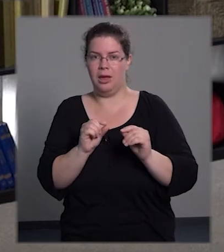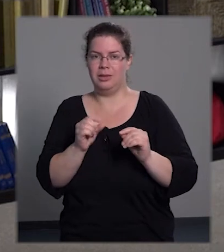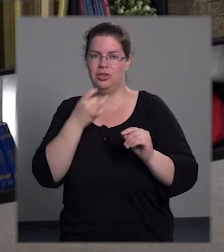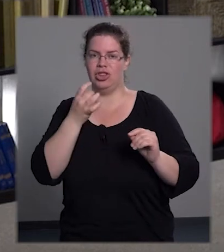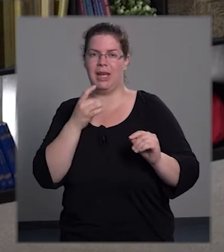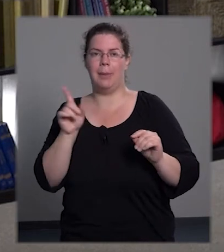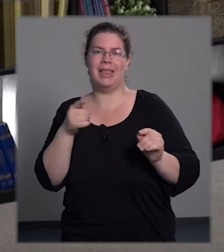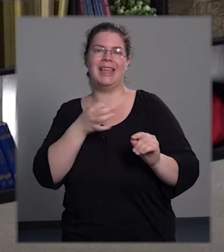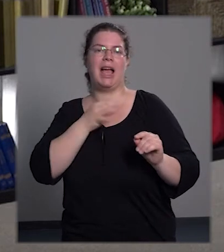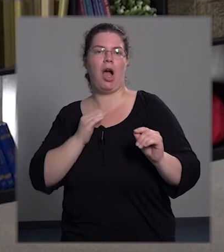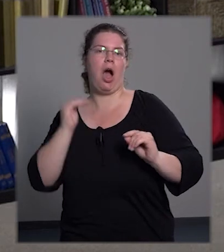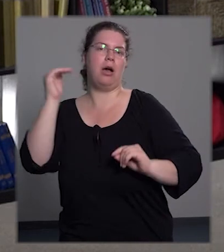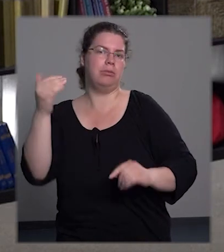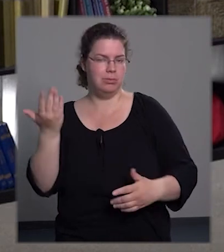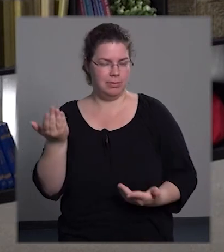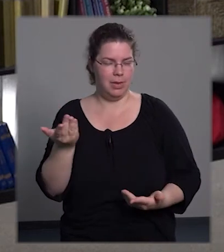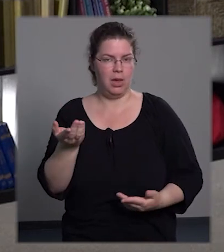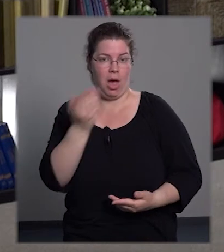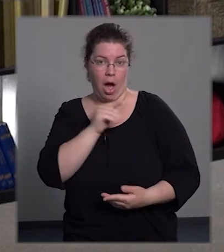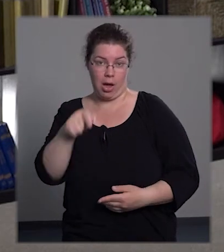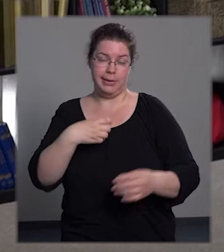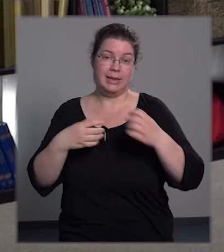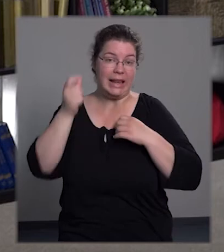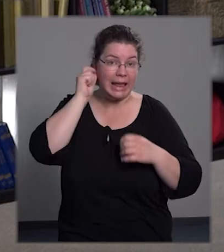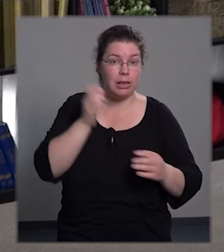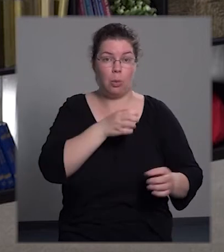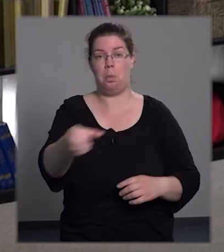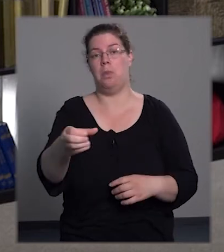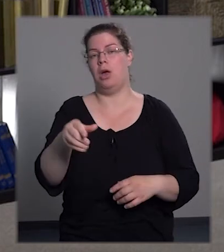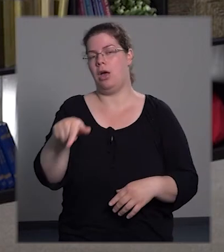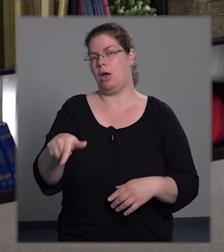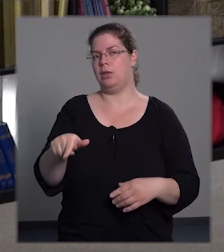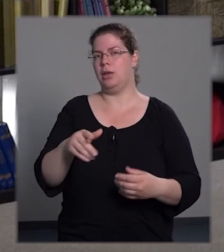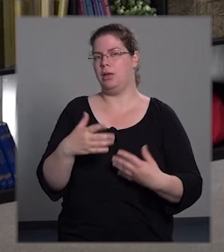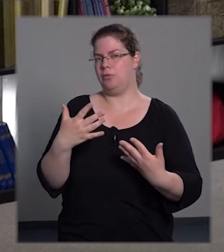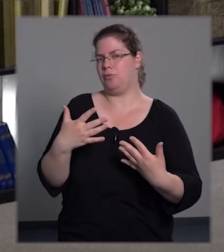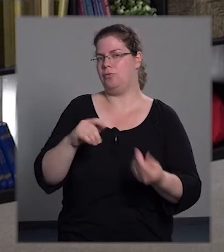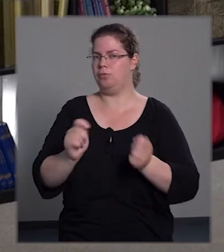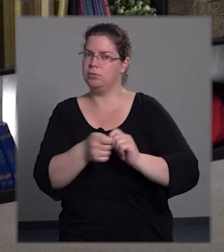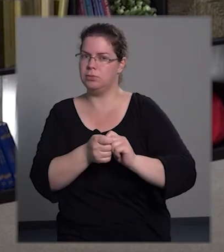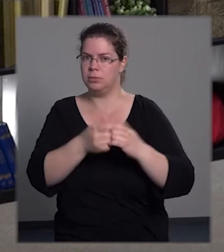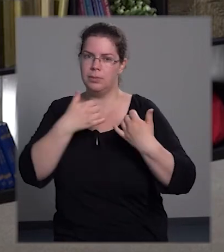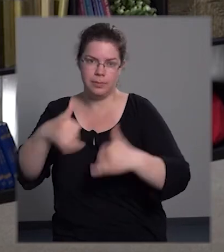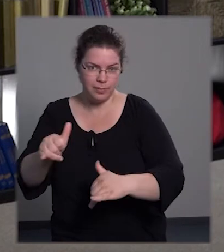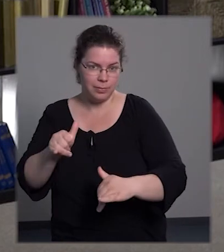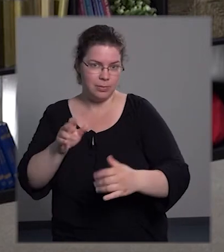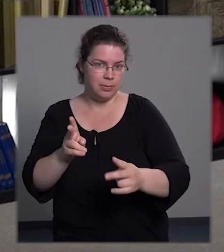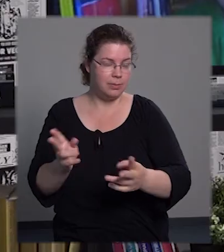énekhang volt előtérben, és hogy oda kerül egy színésznő, az nyilván egy nagyon üdvös változásnak, talán az elindítója is lehetett.